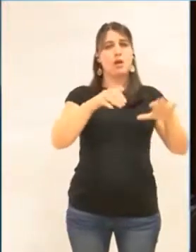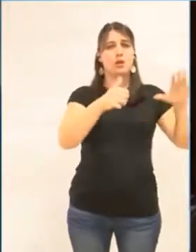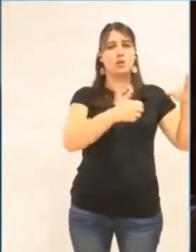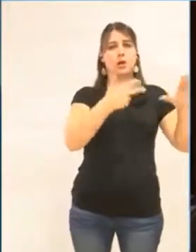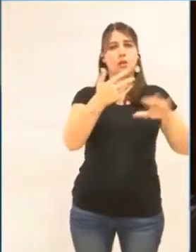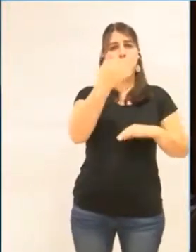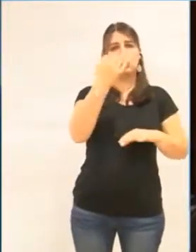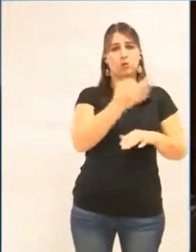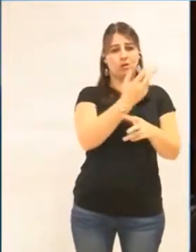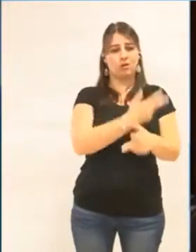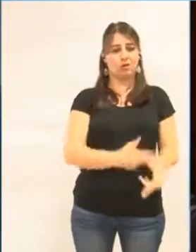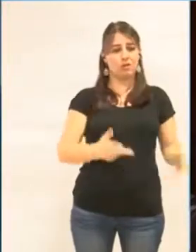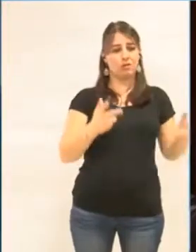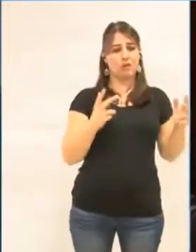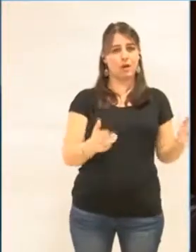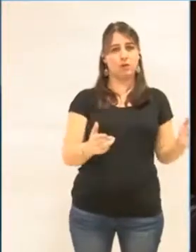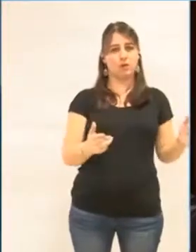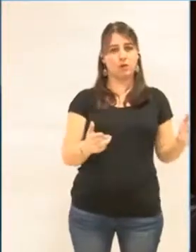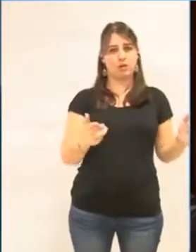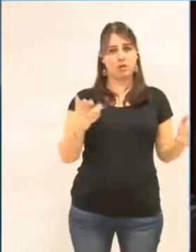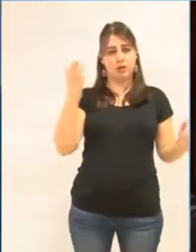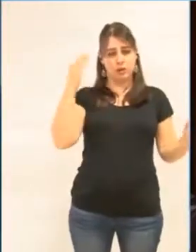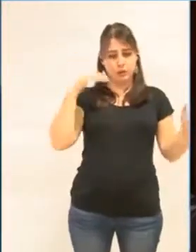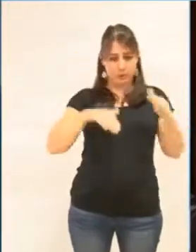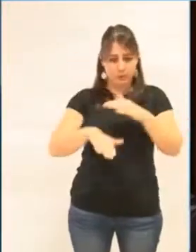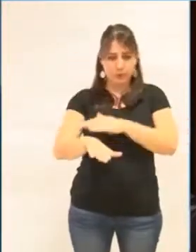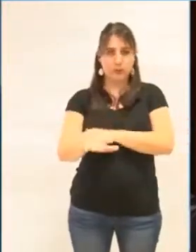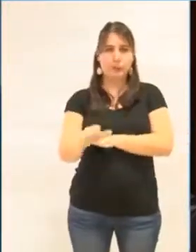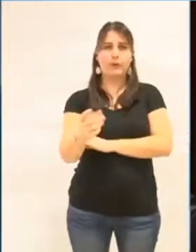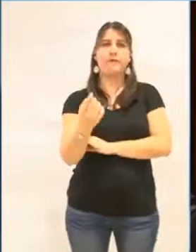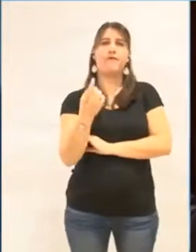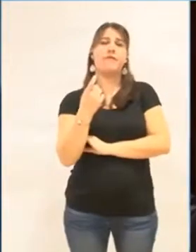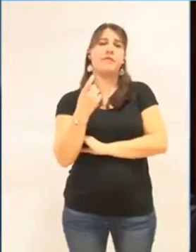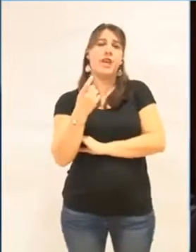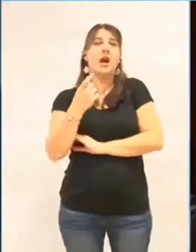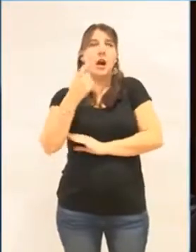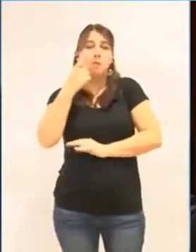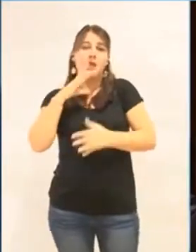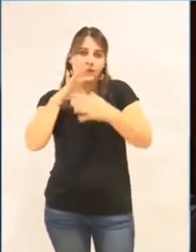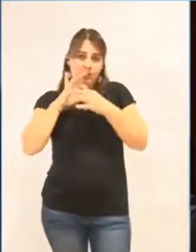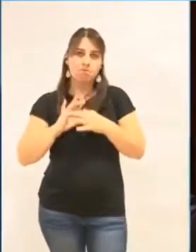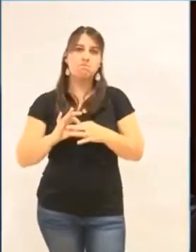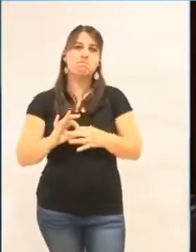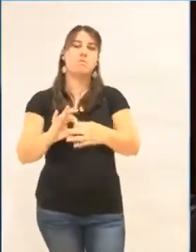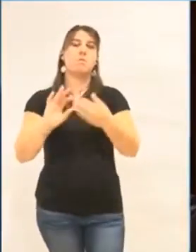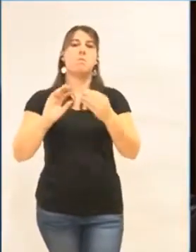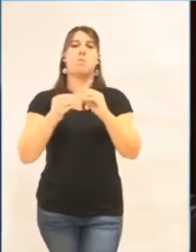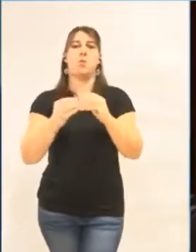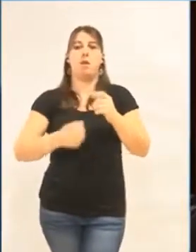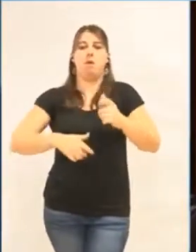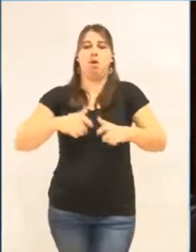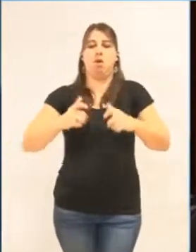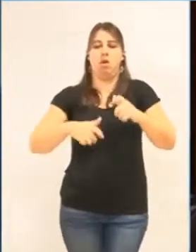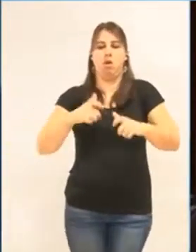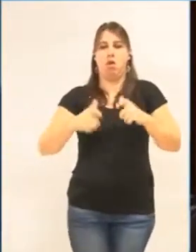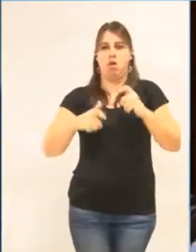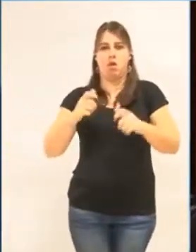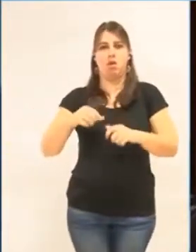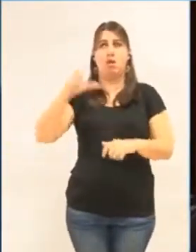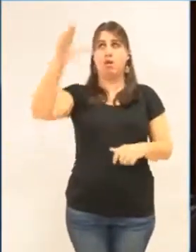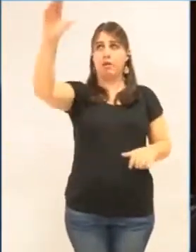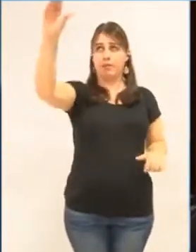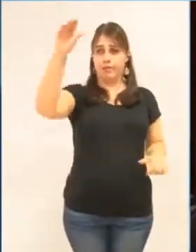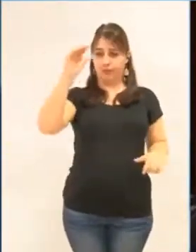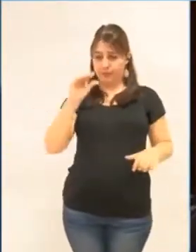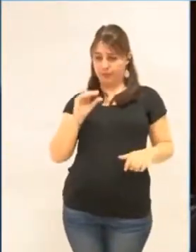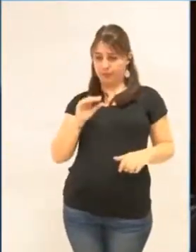sur la période, avec une chute, mais qui est sans doute objectivement liée aux difficultés liées aux baisses de dotation. Il